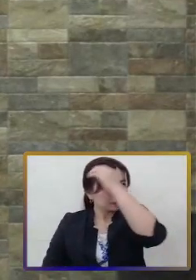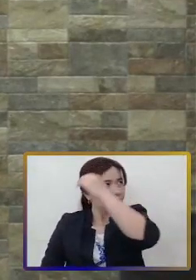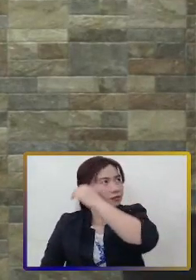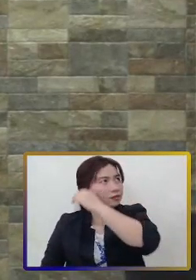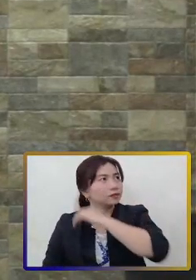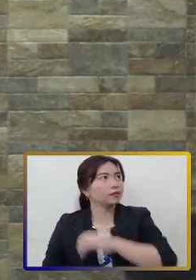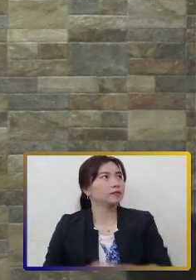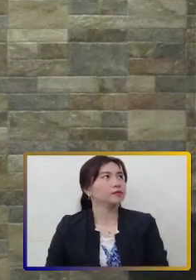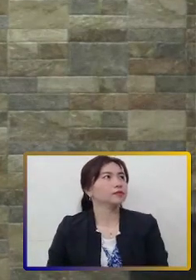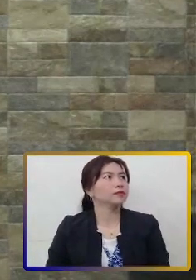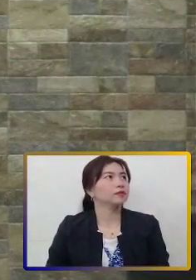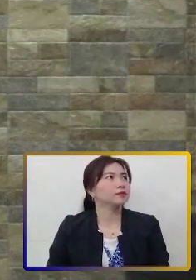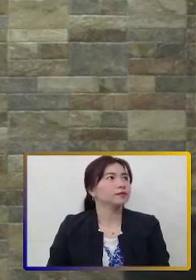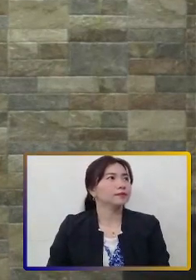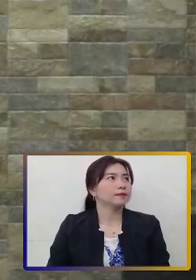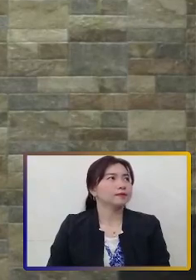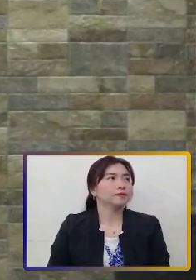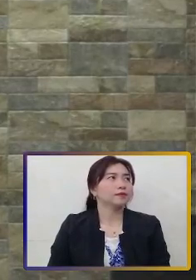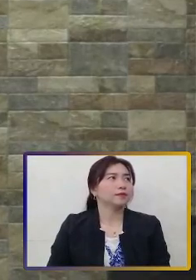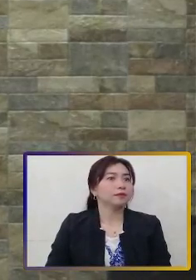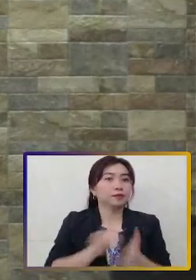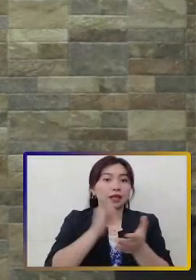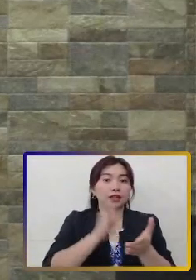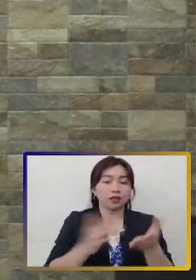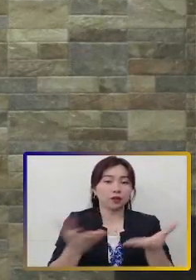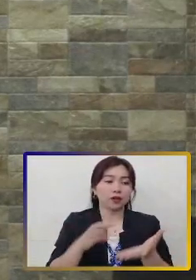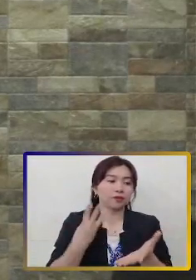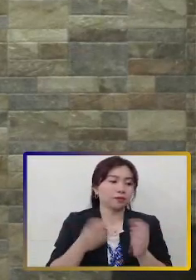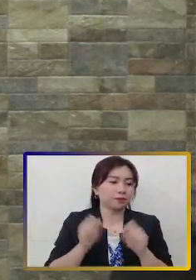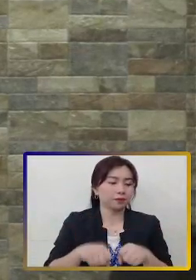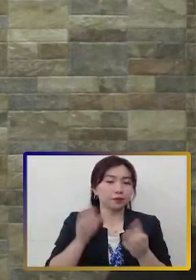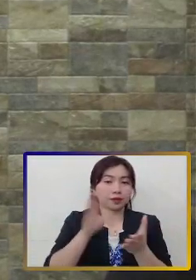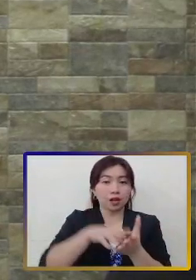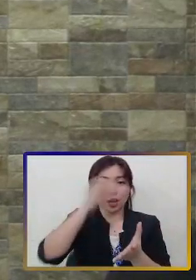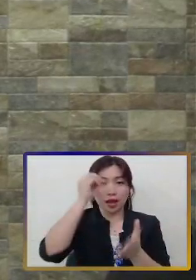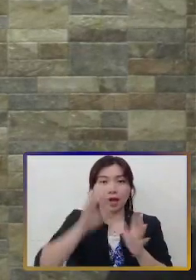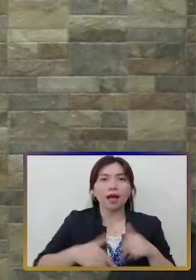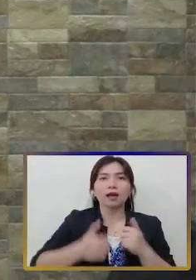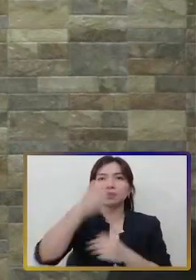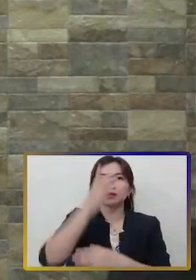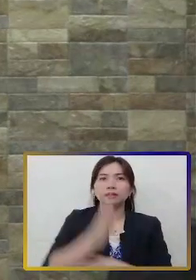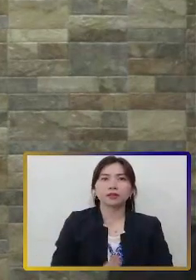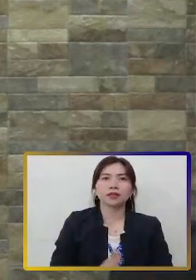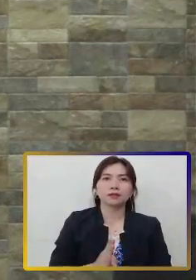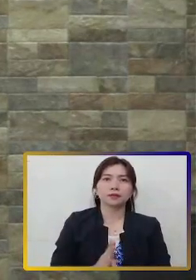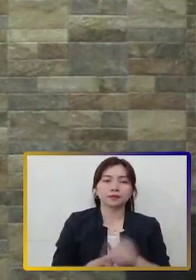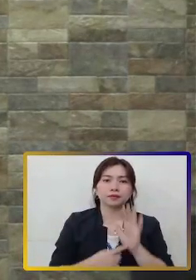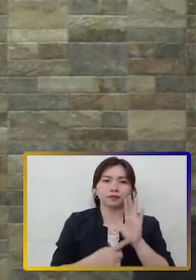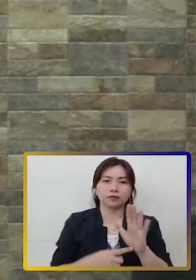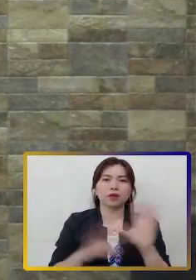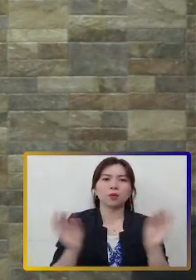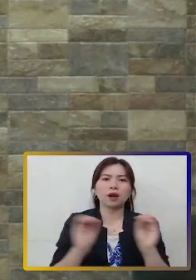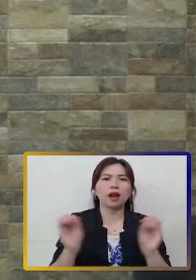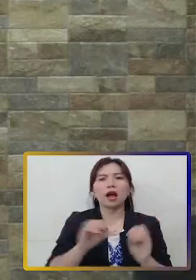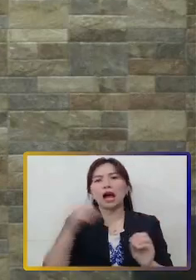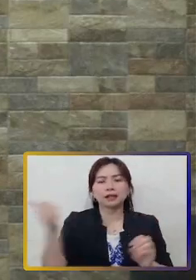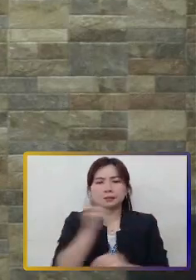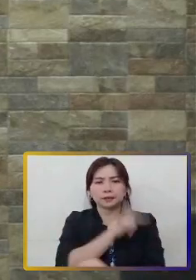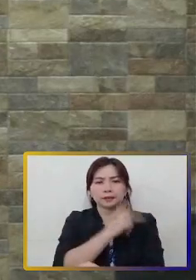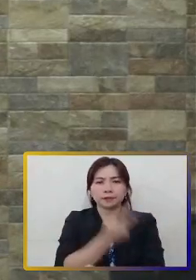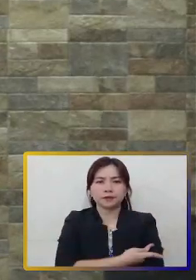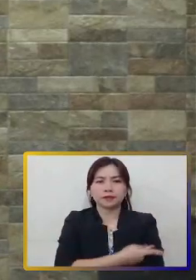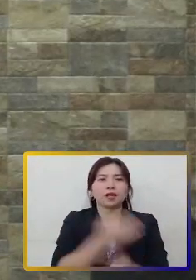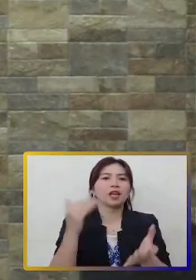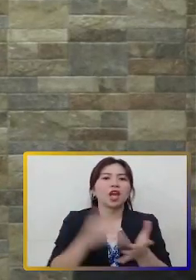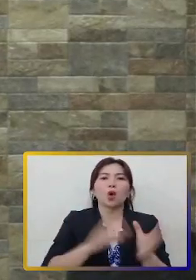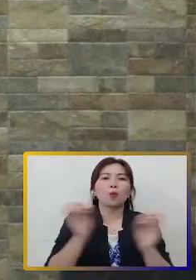makikita natin at matutunan natin dito kung paanong pinakita ng Diyos na walang kapangyarihan sa kanya at Kailan man hindi siya kayang